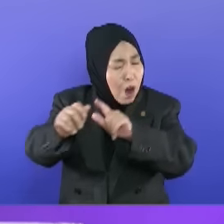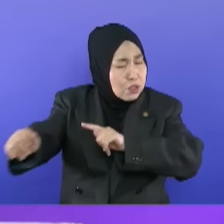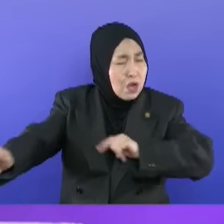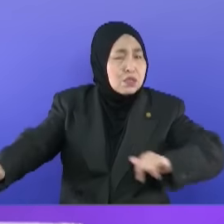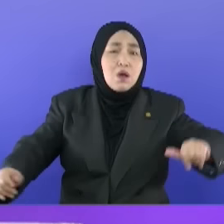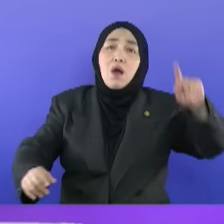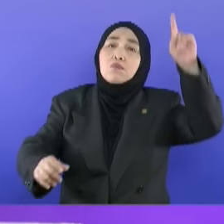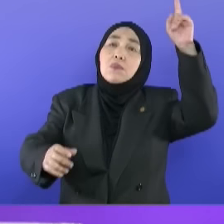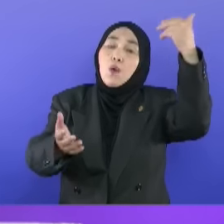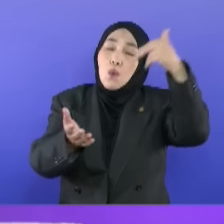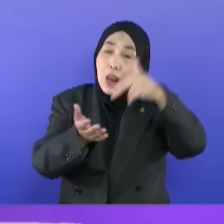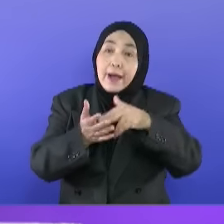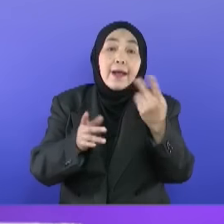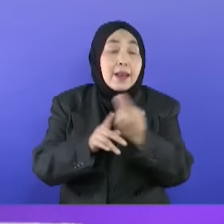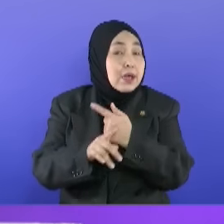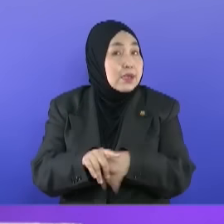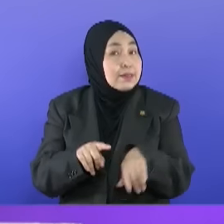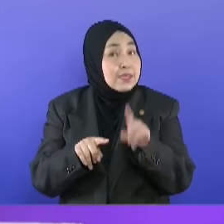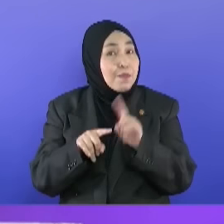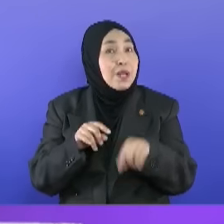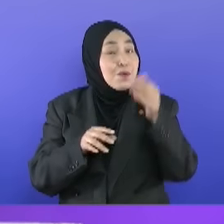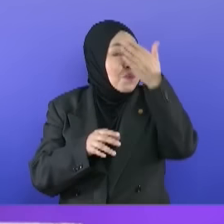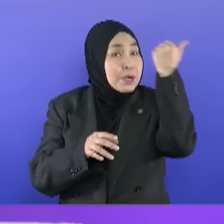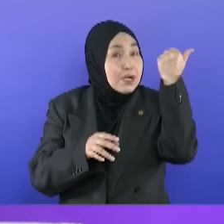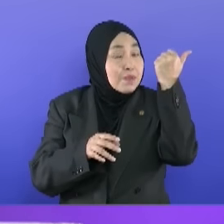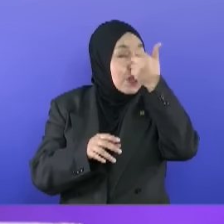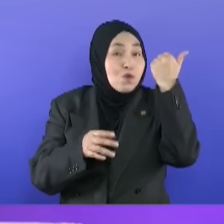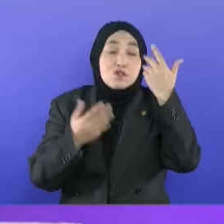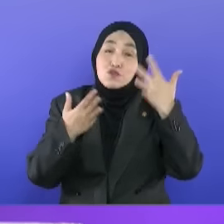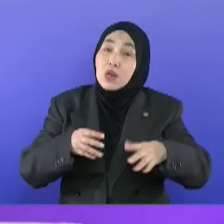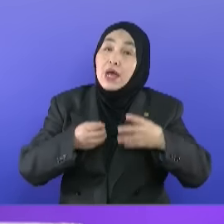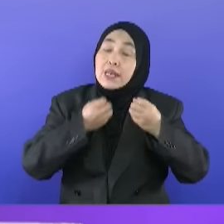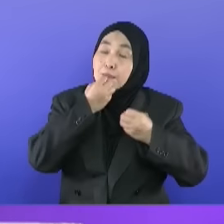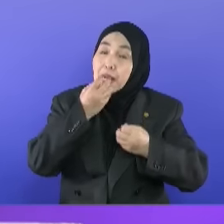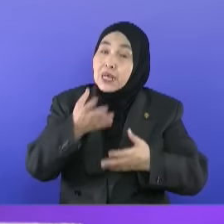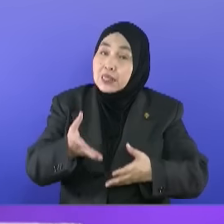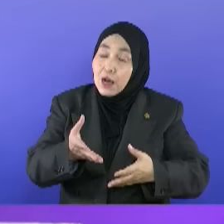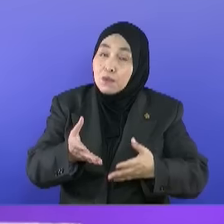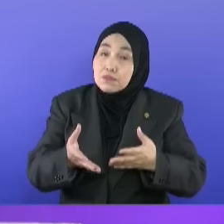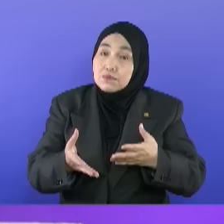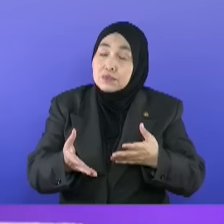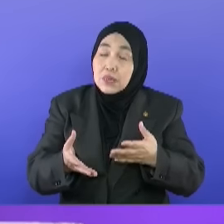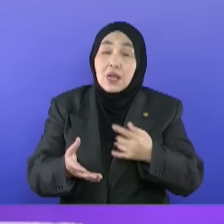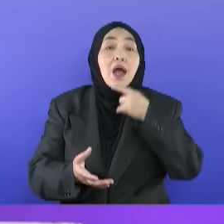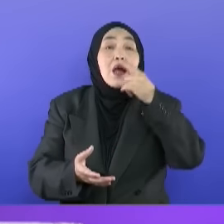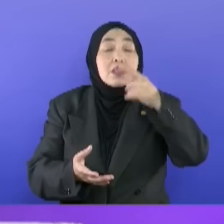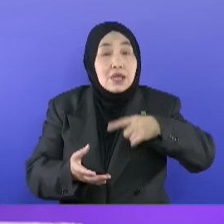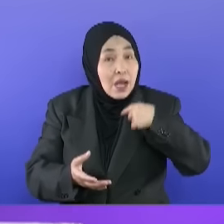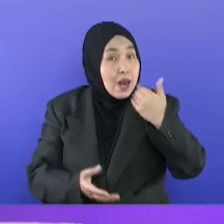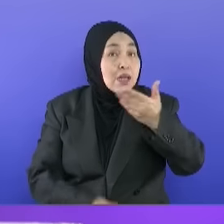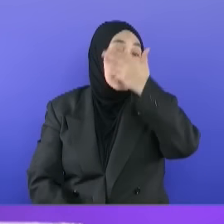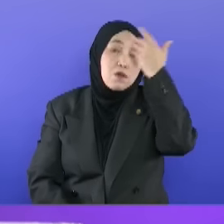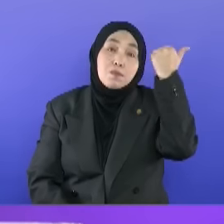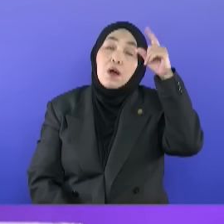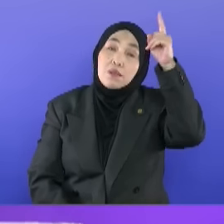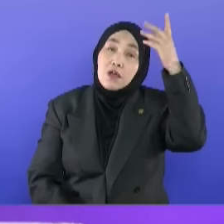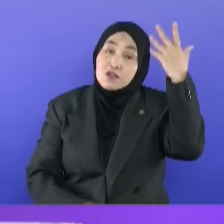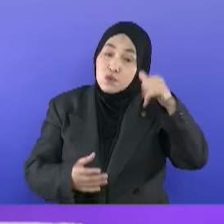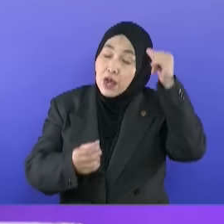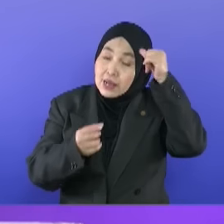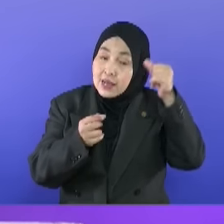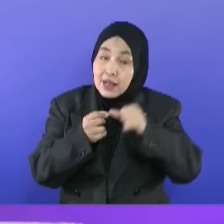ulang balik. Ha kali ini tak bolehlah lupa dah pasal sudah pun diberitahu in case. Ha katakanlah terlupa Allah sudah